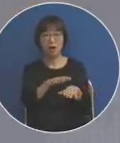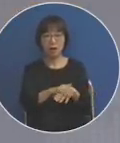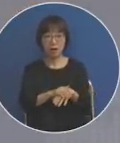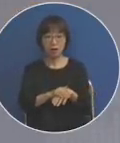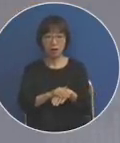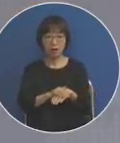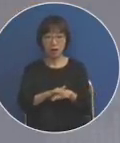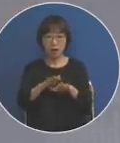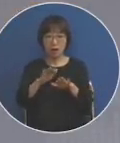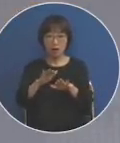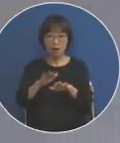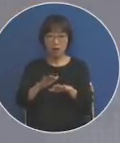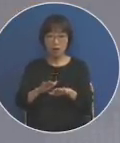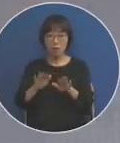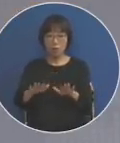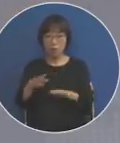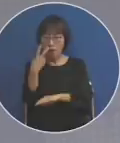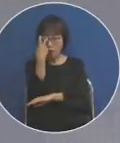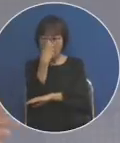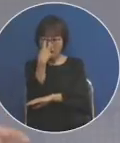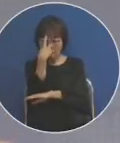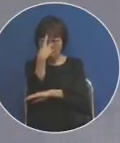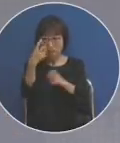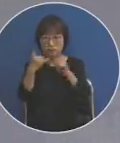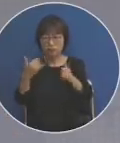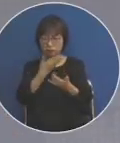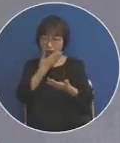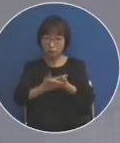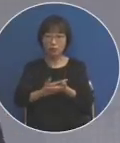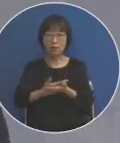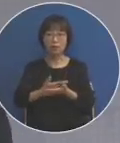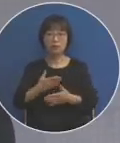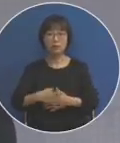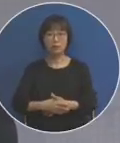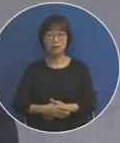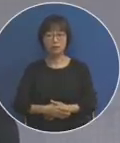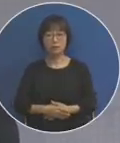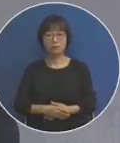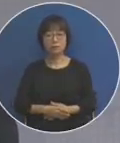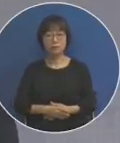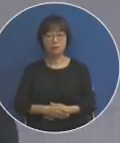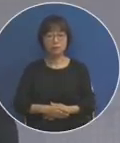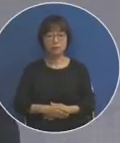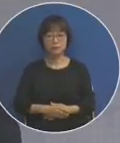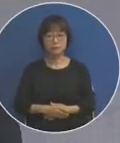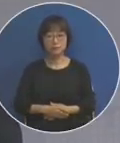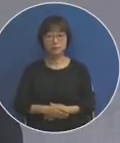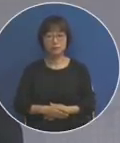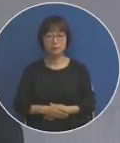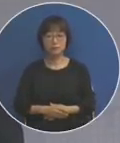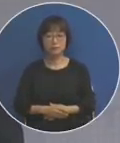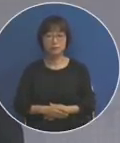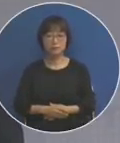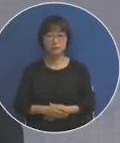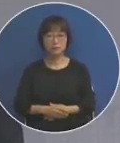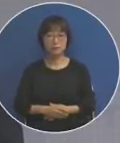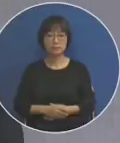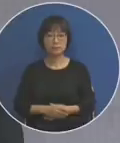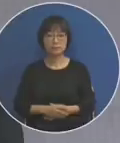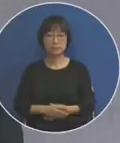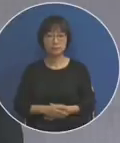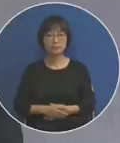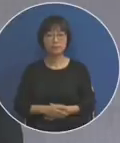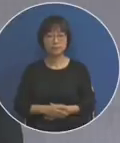지키려고 믿고 자고 있지. 그 지킨 사람 그래. These soldiers they were sleeping trusting that these guards will take you know do their work.